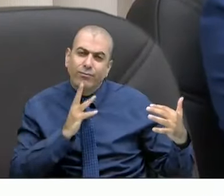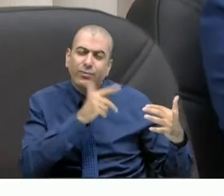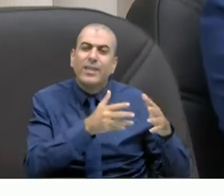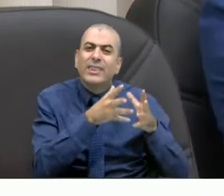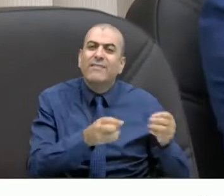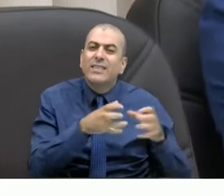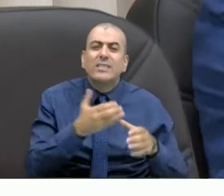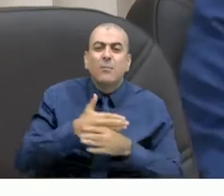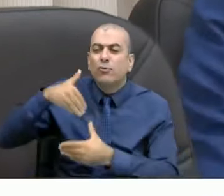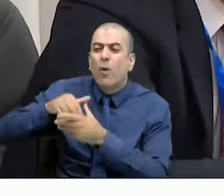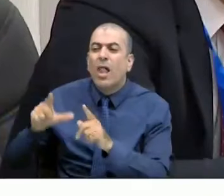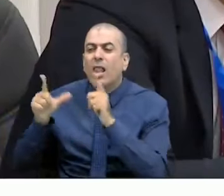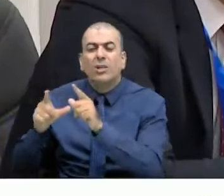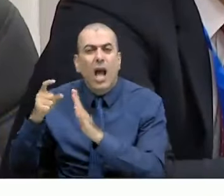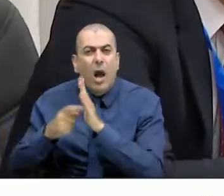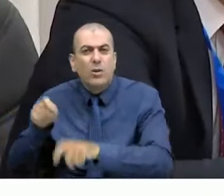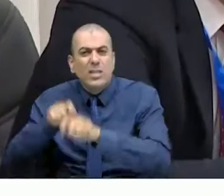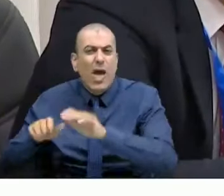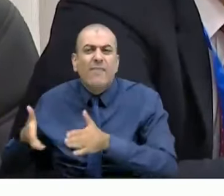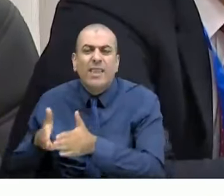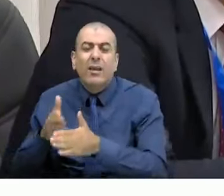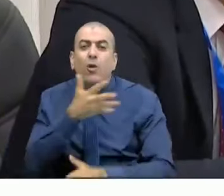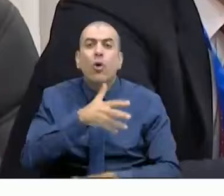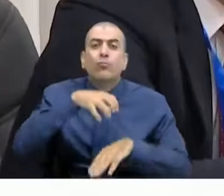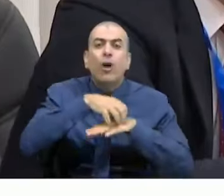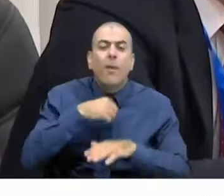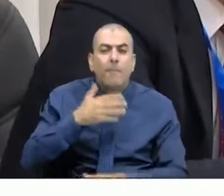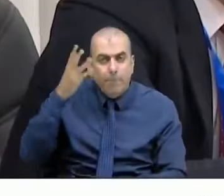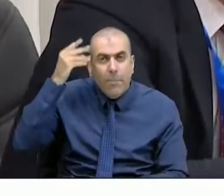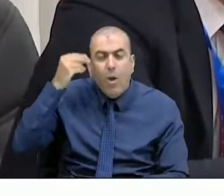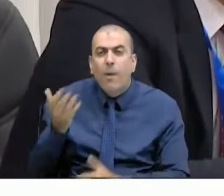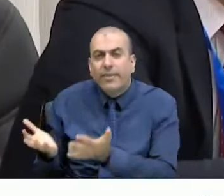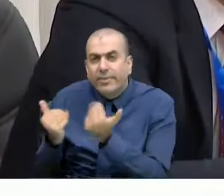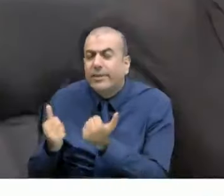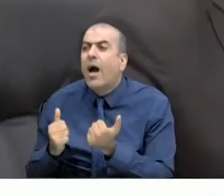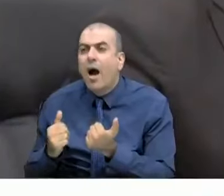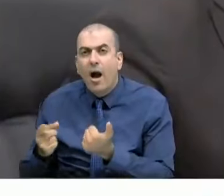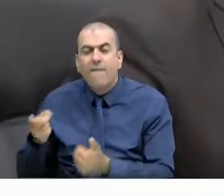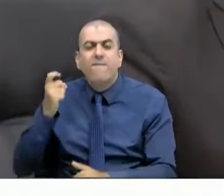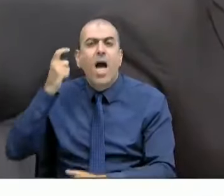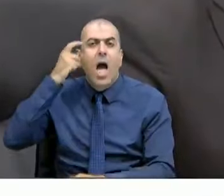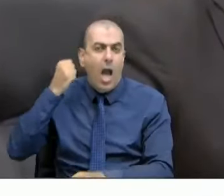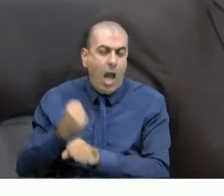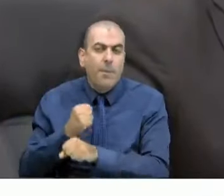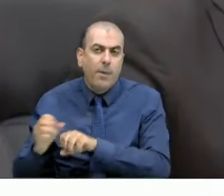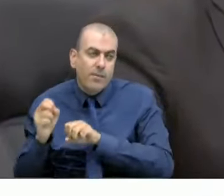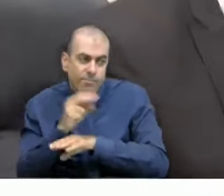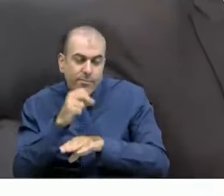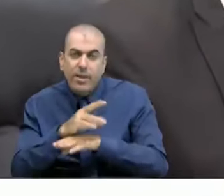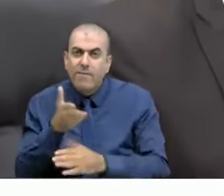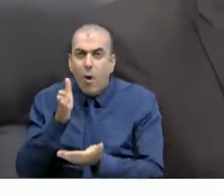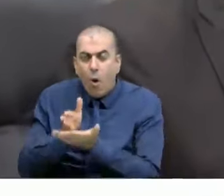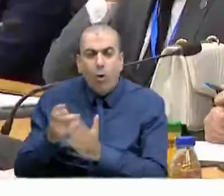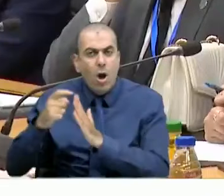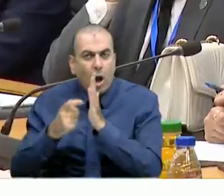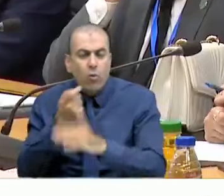مشاريع القوانين والاقتراحات بقوانين التي تتعلق بالدستور والانتخابات العامه والتشريعات المدنيه والجزائر والحقوق